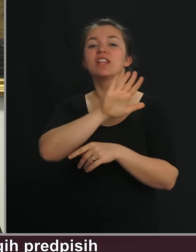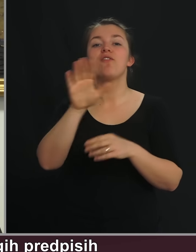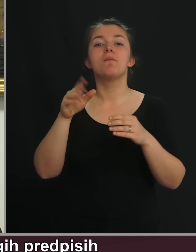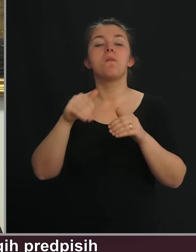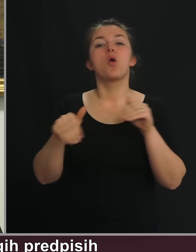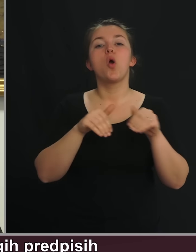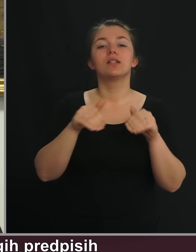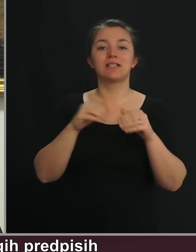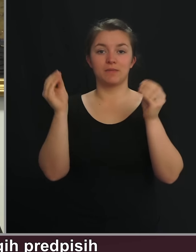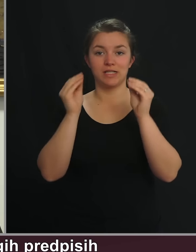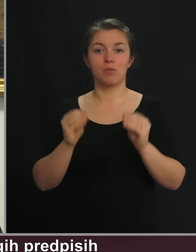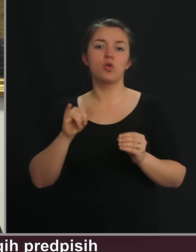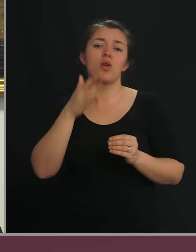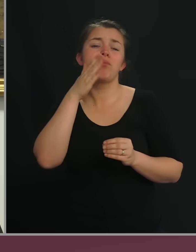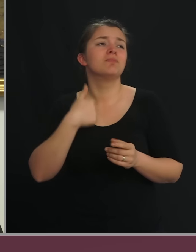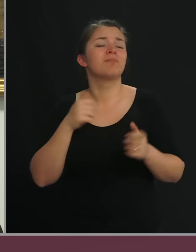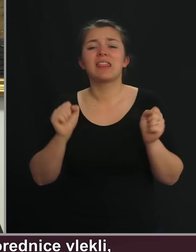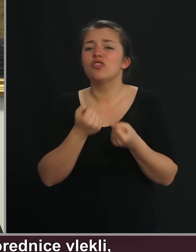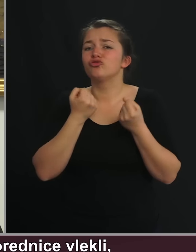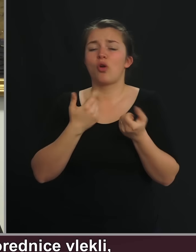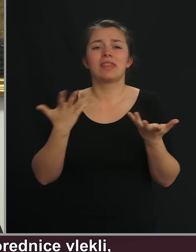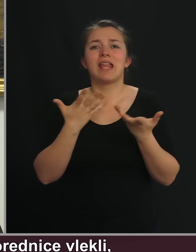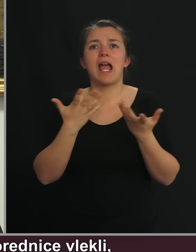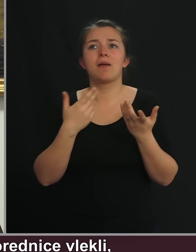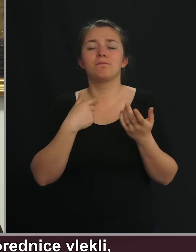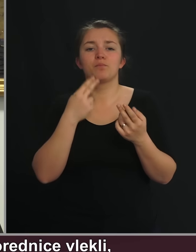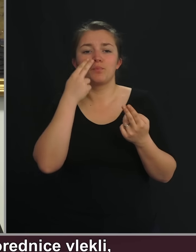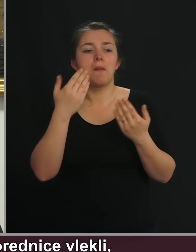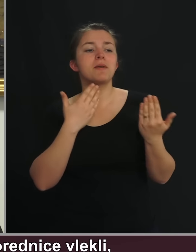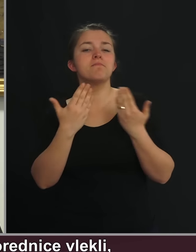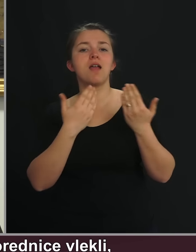po drugih predpisih v njihovem pokojninskem sistemu, tako da bi težko zdaj neke